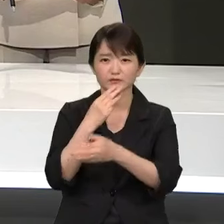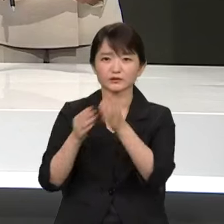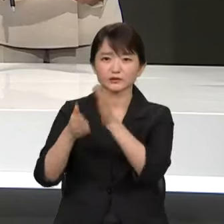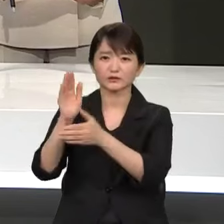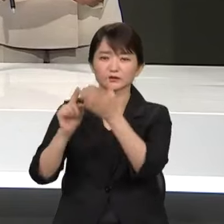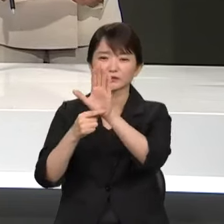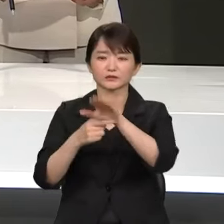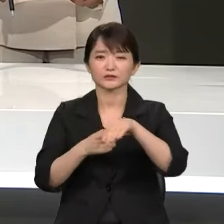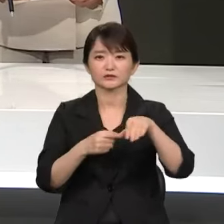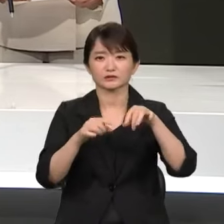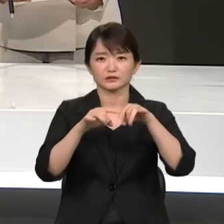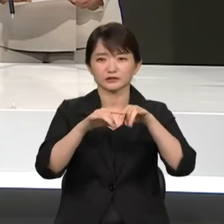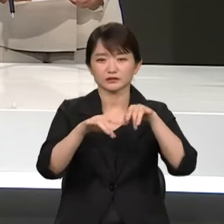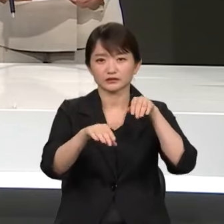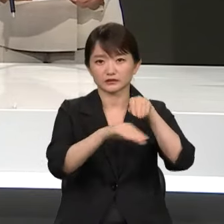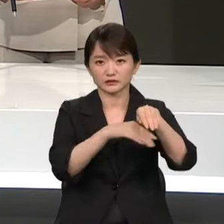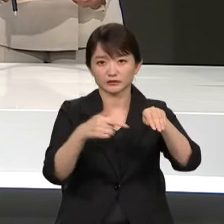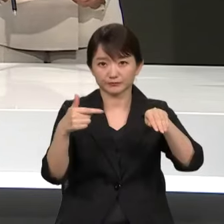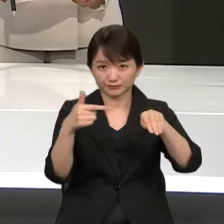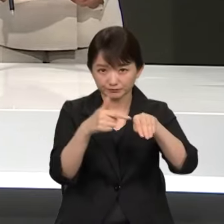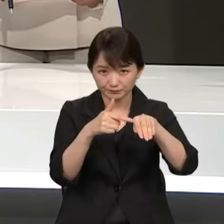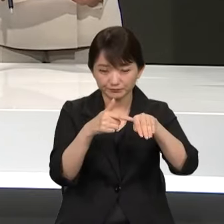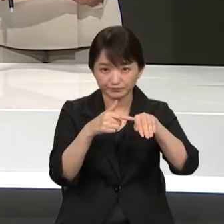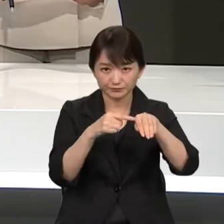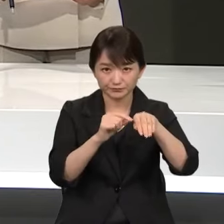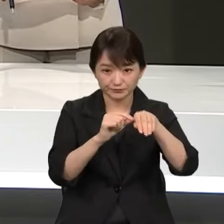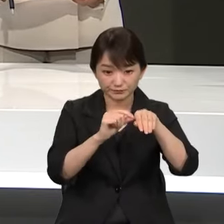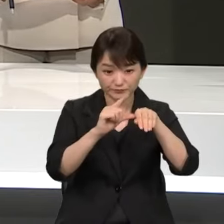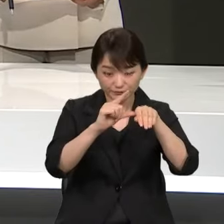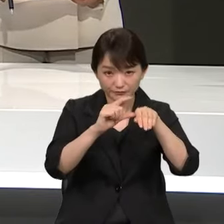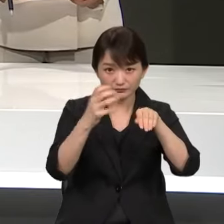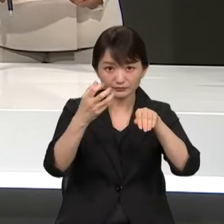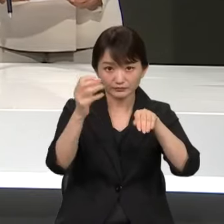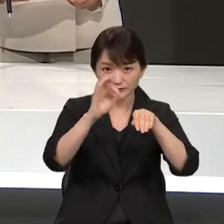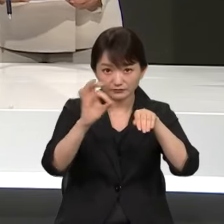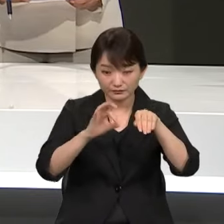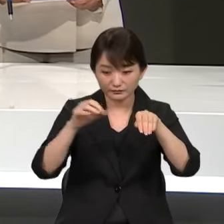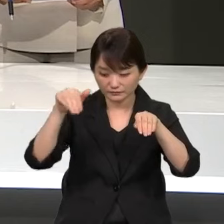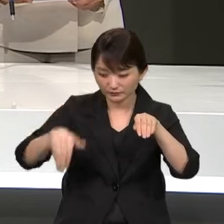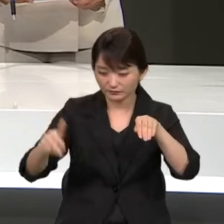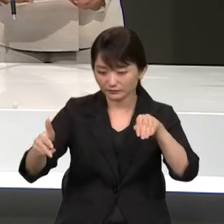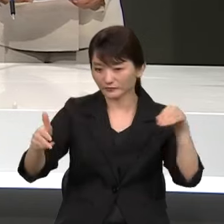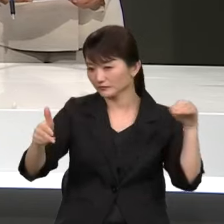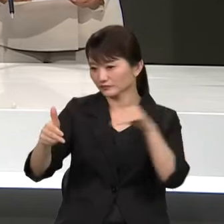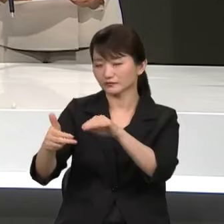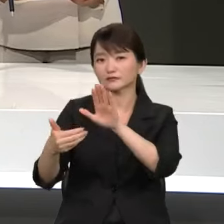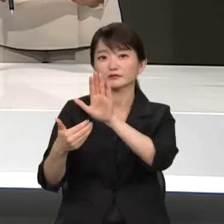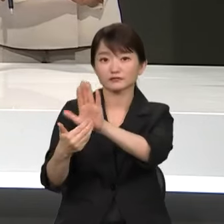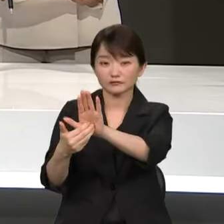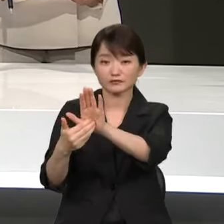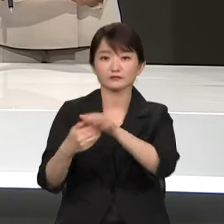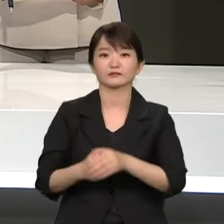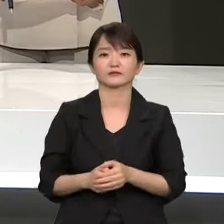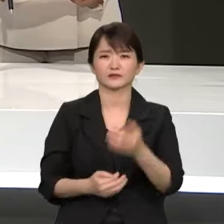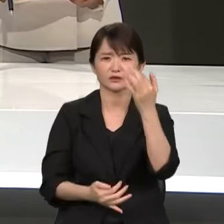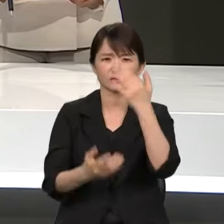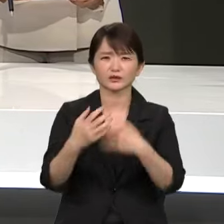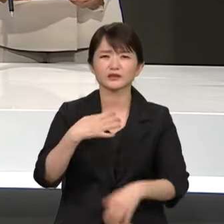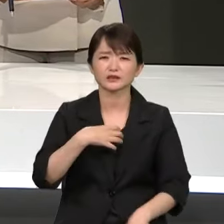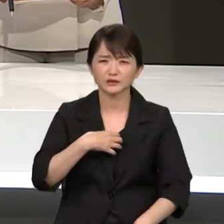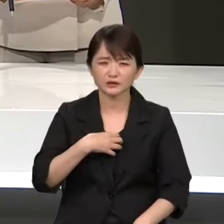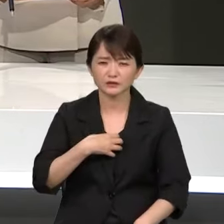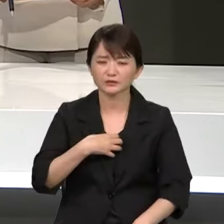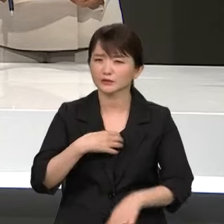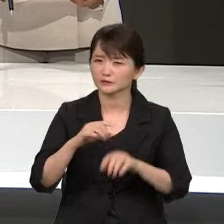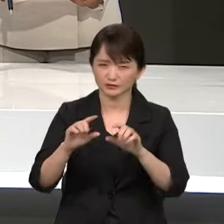90% 넘게 충전한 전기차는 지하주차장 출입을 막으라고 권고했습니다 하지만 화재위험 높아지기